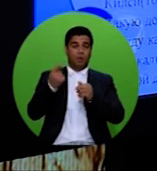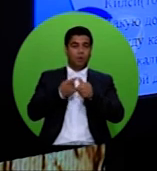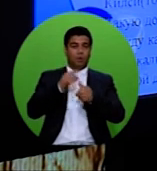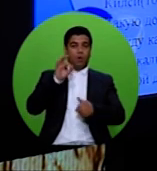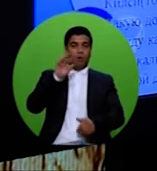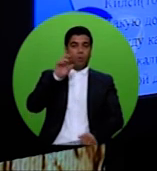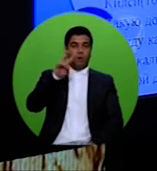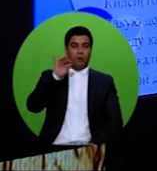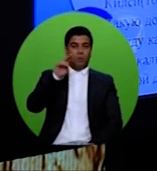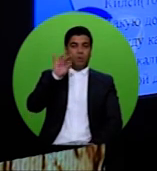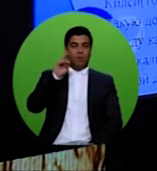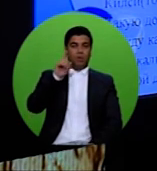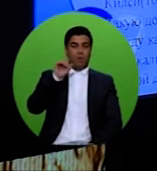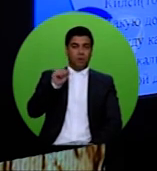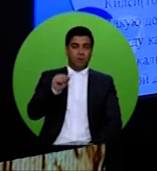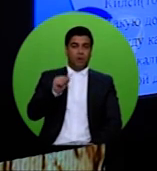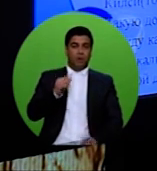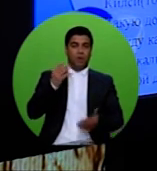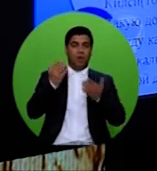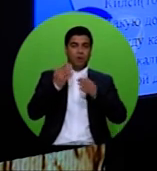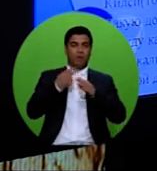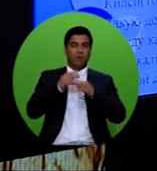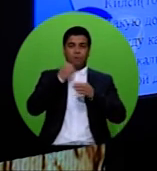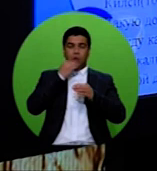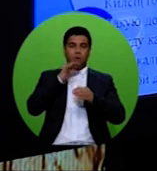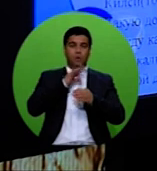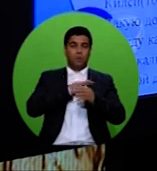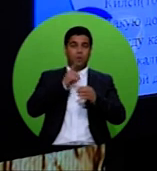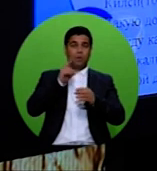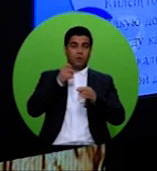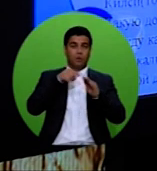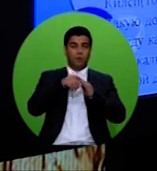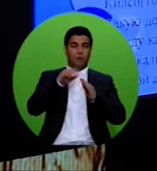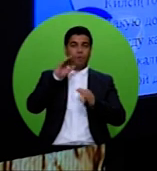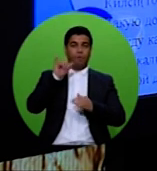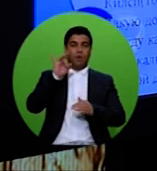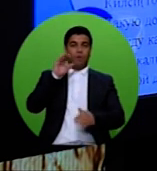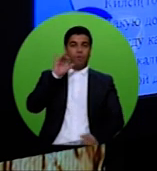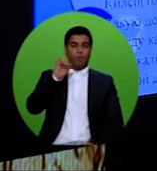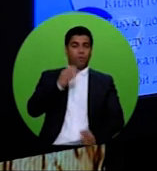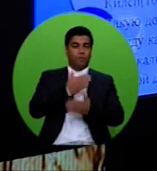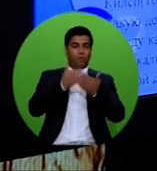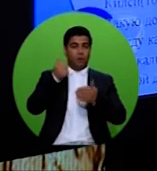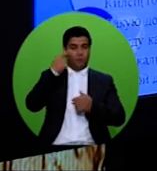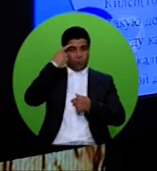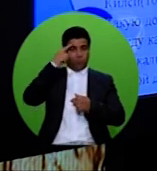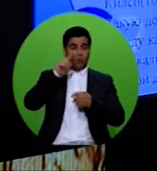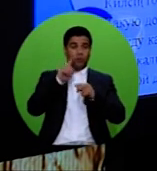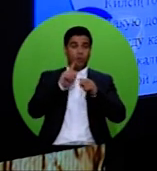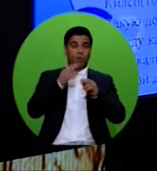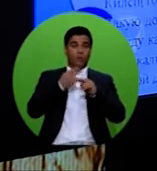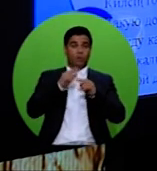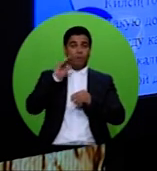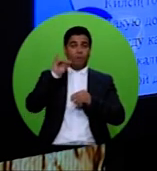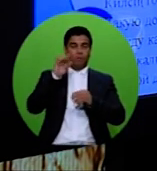облепиха. Какое сырье используется для производства фарфора? Вы все знаете, ребята, что из